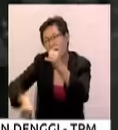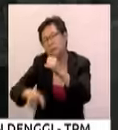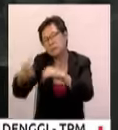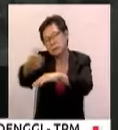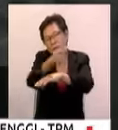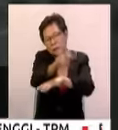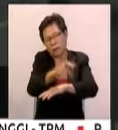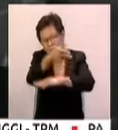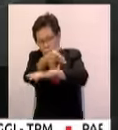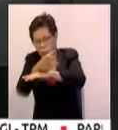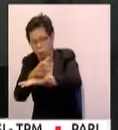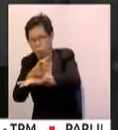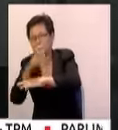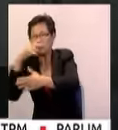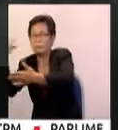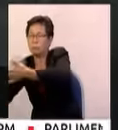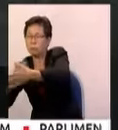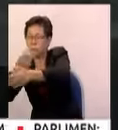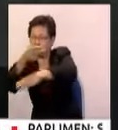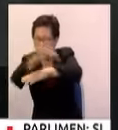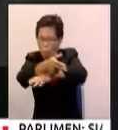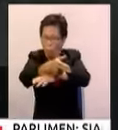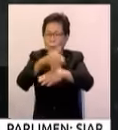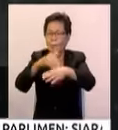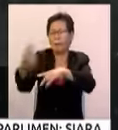mati anggota kumpulan Samsung pada Ahad.